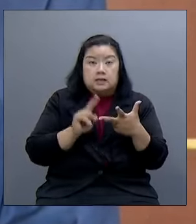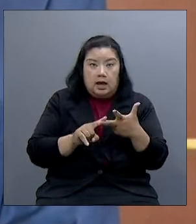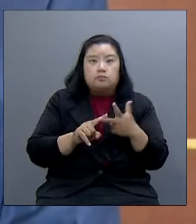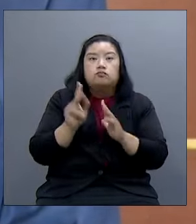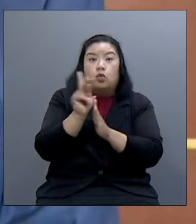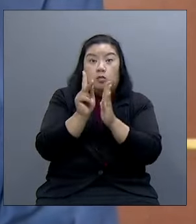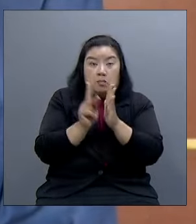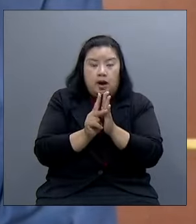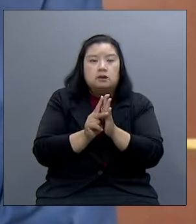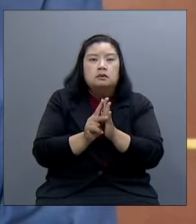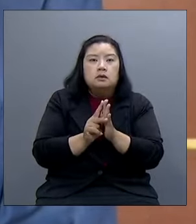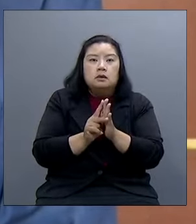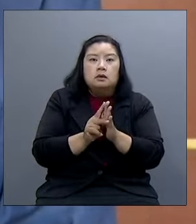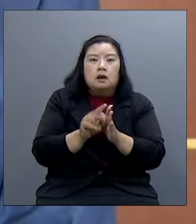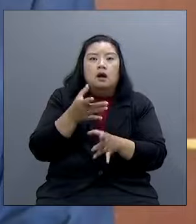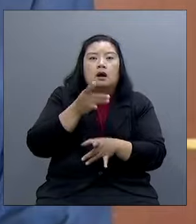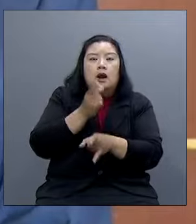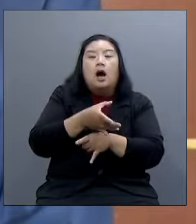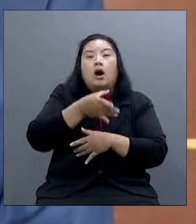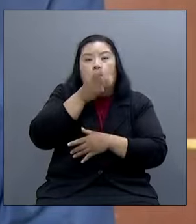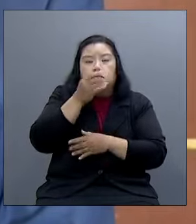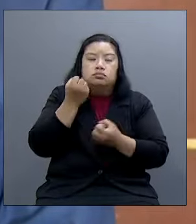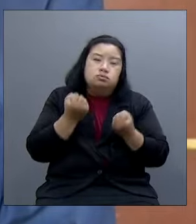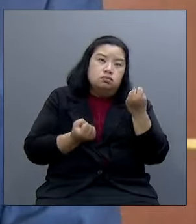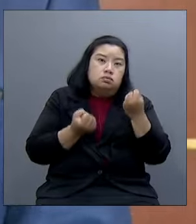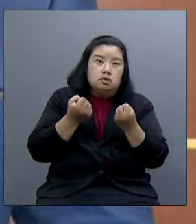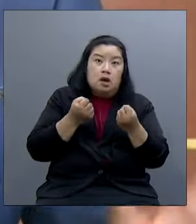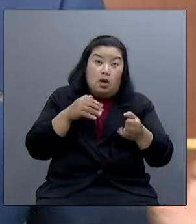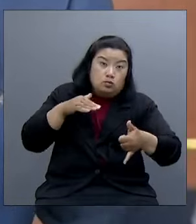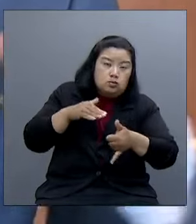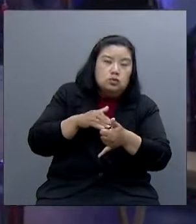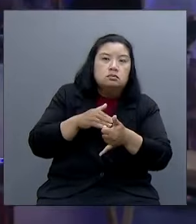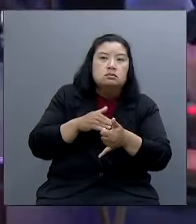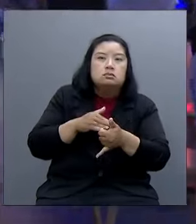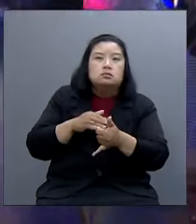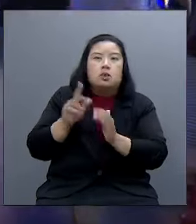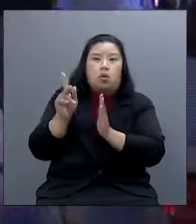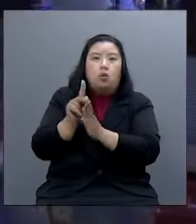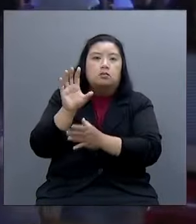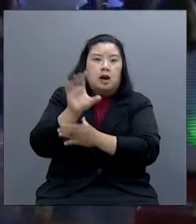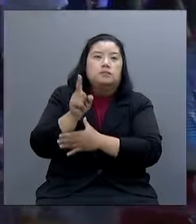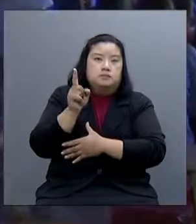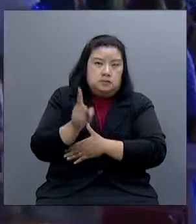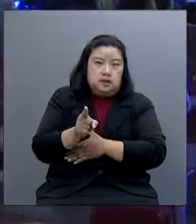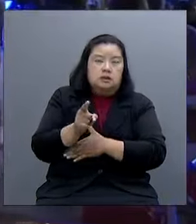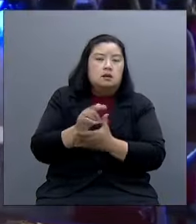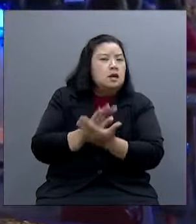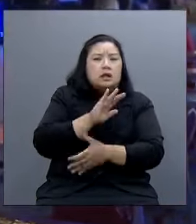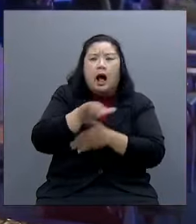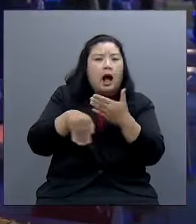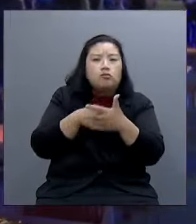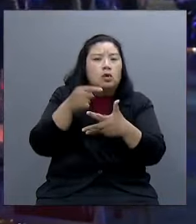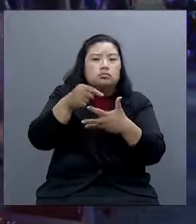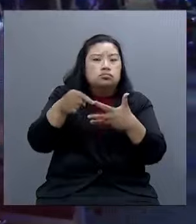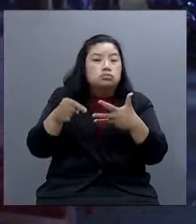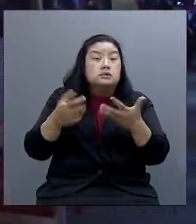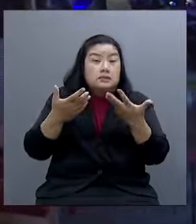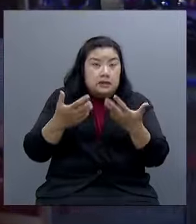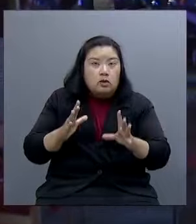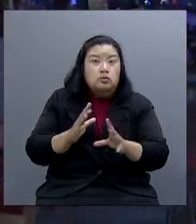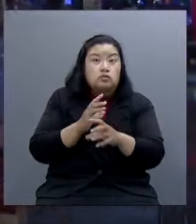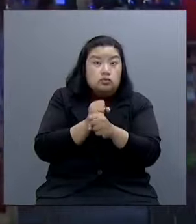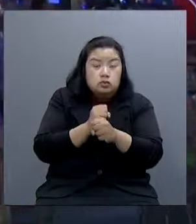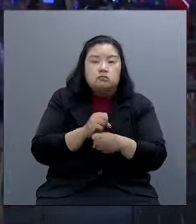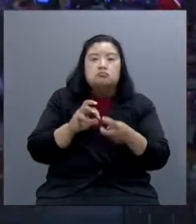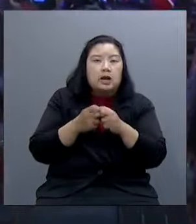รื่องของพรบ.จราจรทางบกการบังคับใช้ต้องเอาให้จริงจัง นอกจากนี้นะคะหากสามารถสื่อสารเกี่ยวกับเครื่องดื่มแอลกอฮอล์ได้มาก